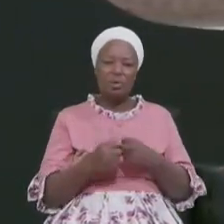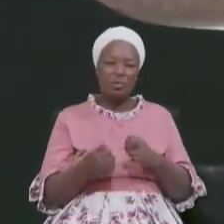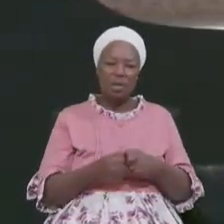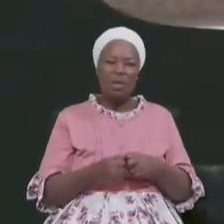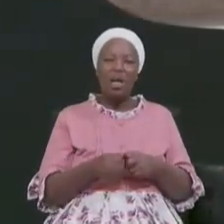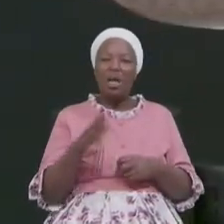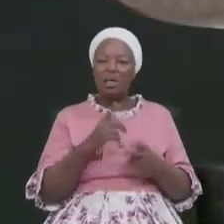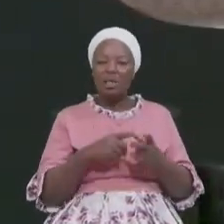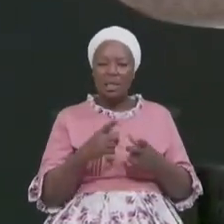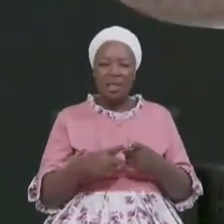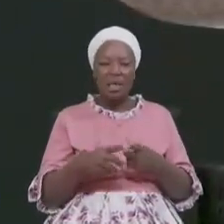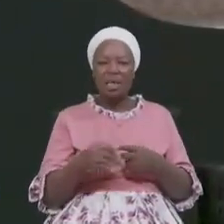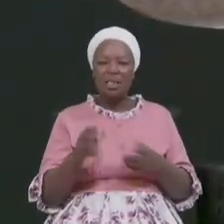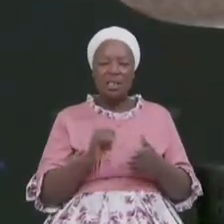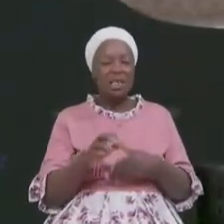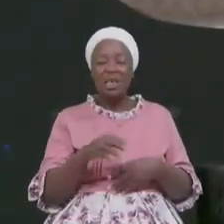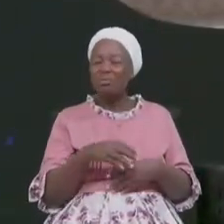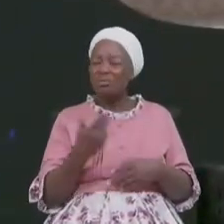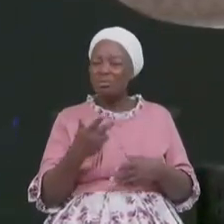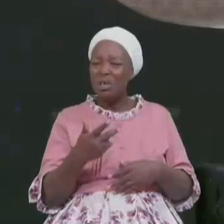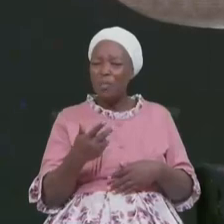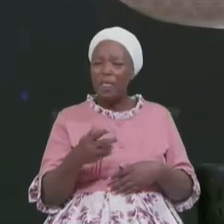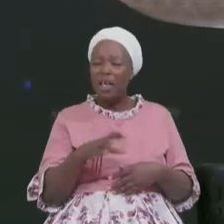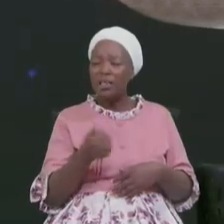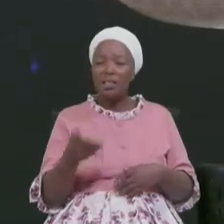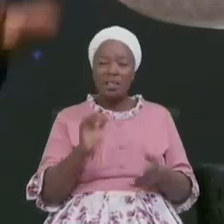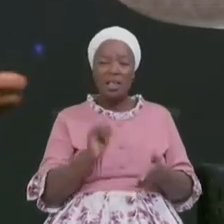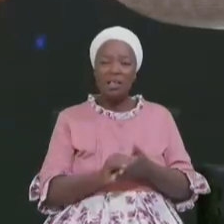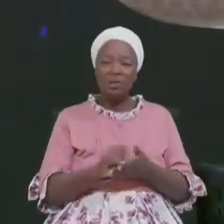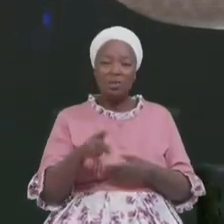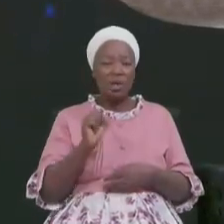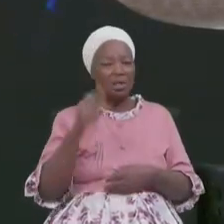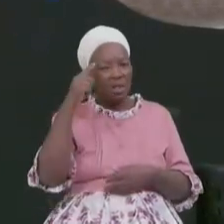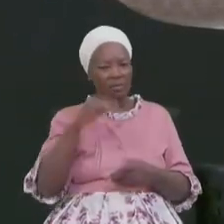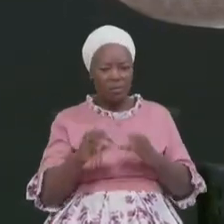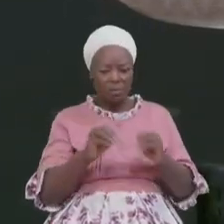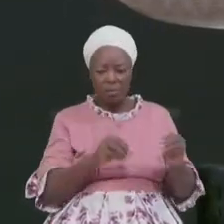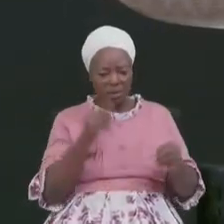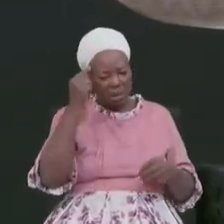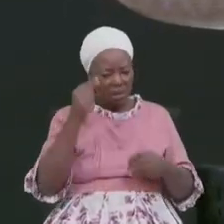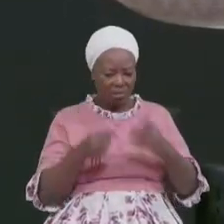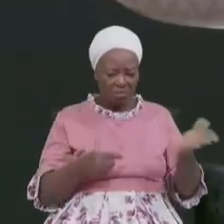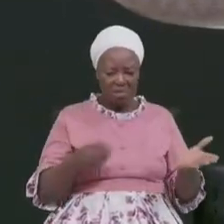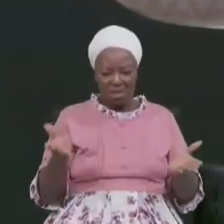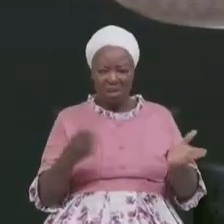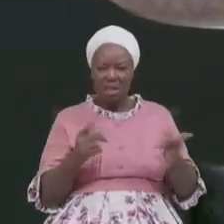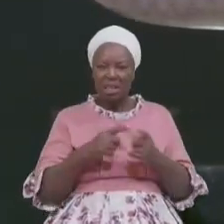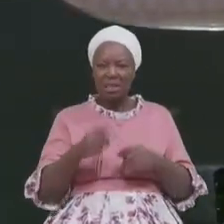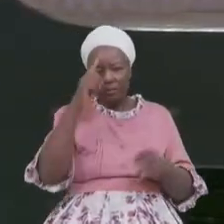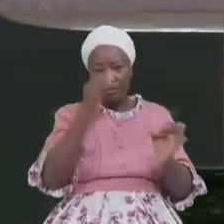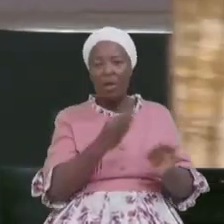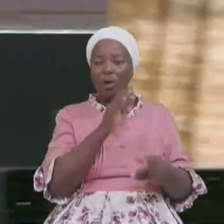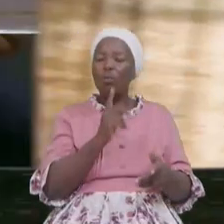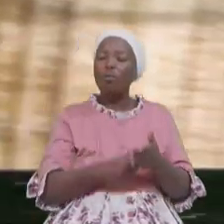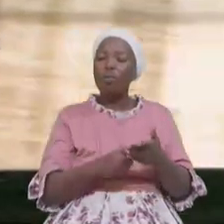tout quiconque pouvait en parler, tout le monde pouvait peser les pour et les contre. Mais la seule chose, c'est